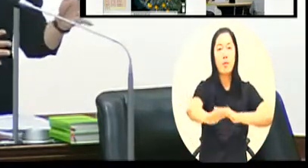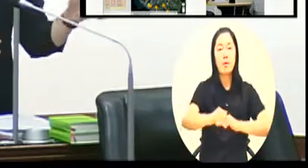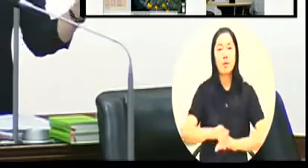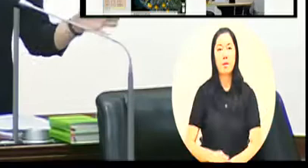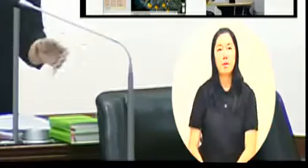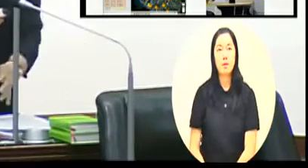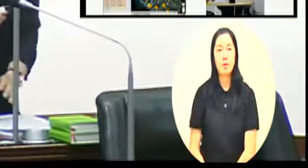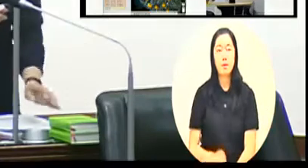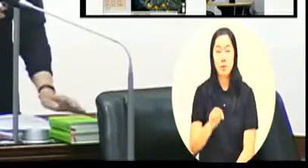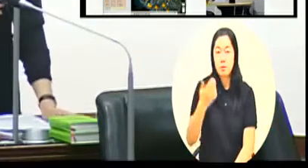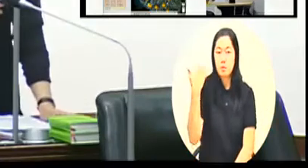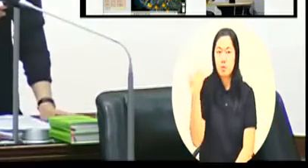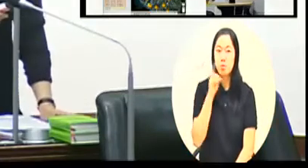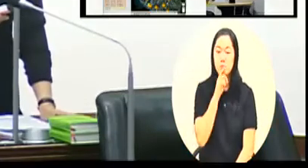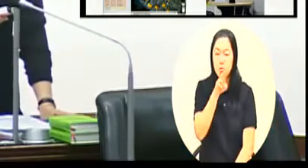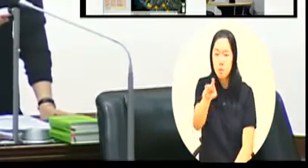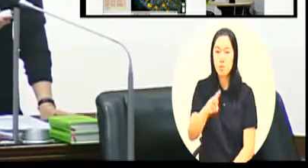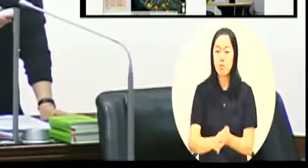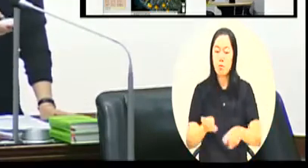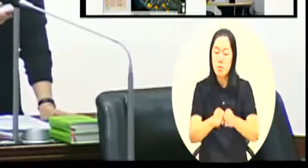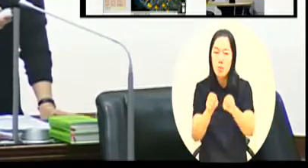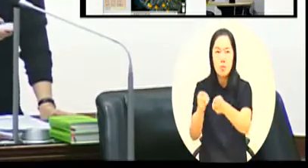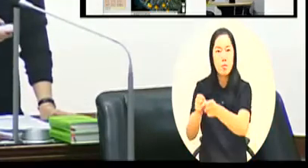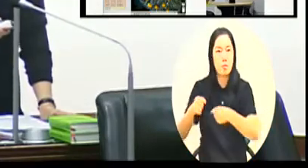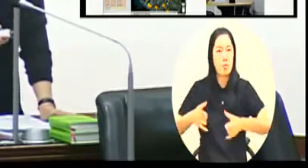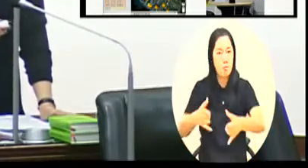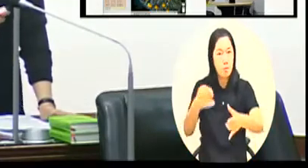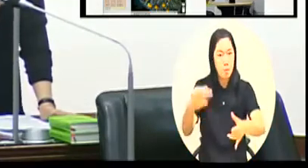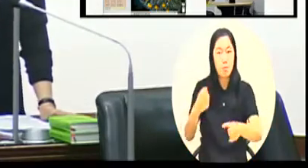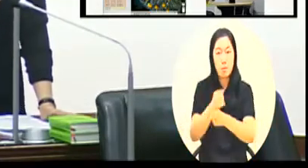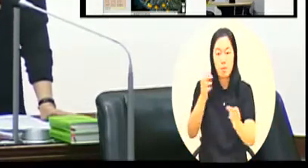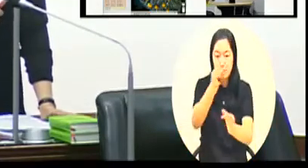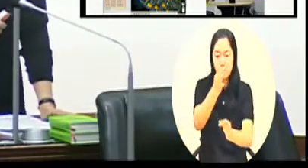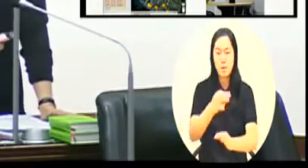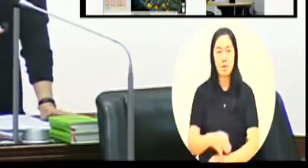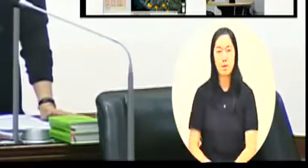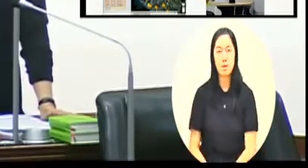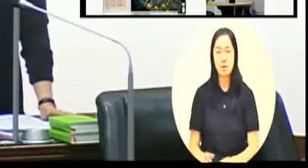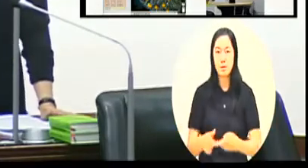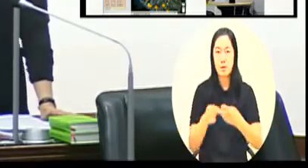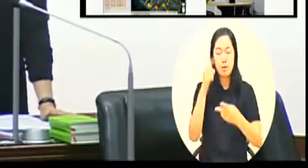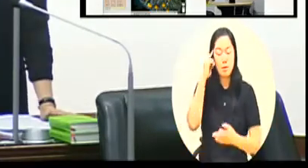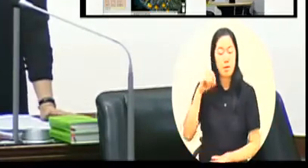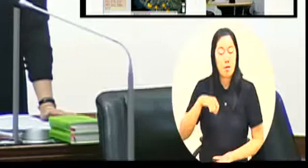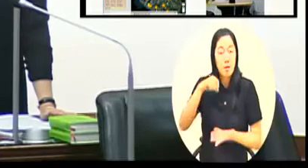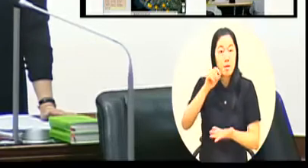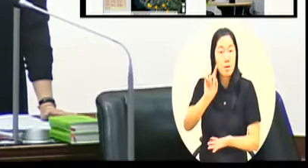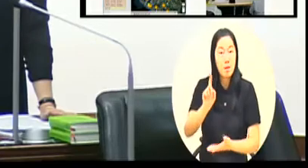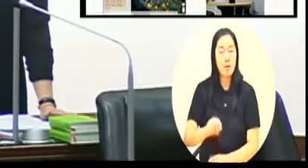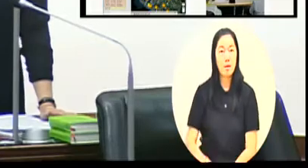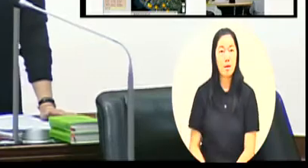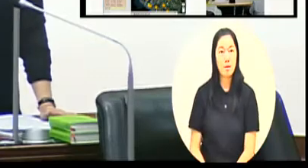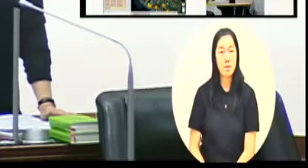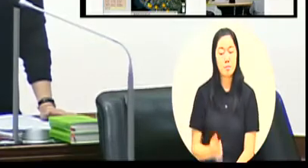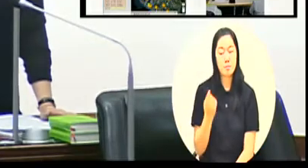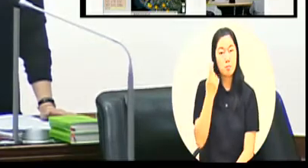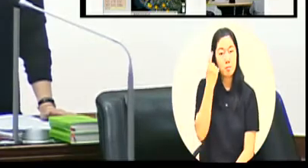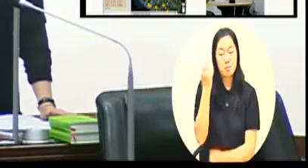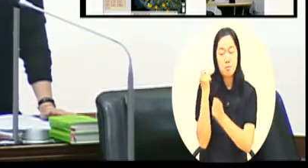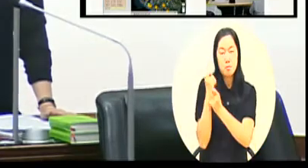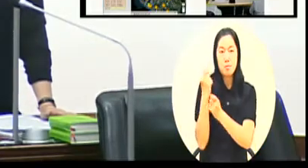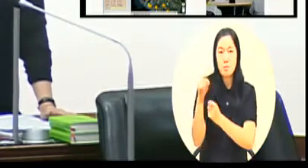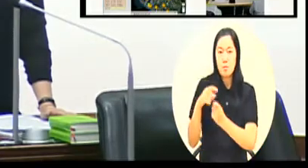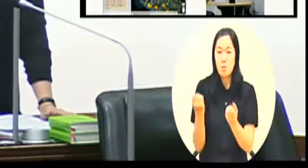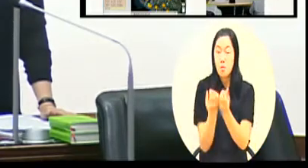前我们一些破破烂烂的道路啊哈，再把它做好？那第二个建议就是前几天我们又发生了一